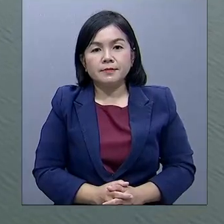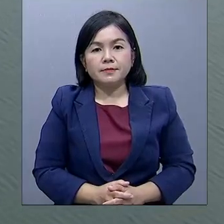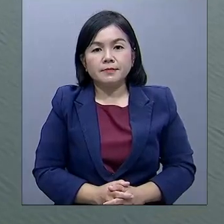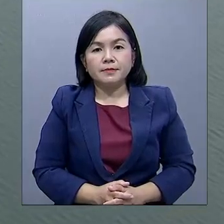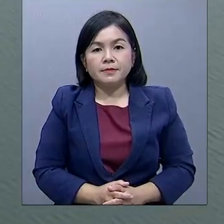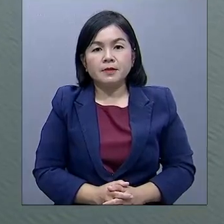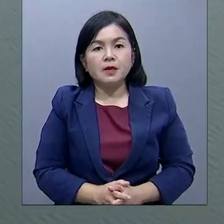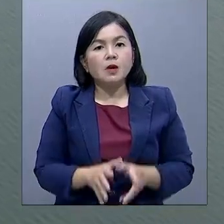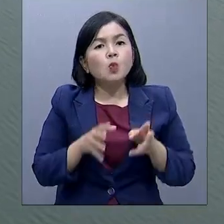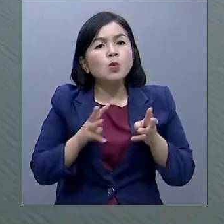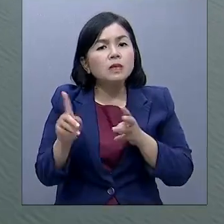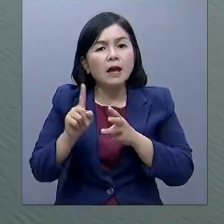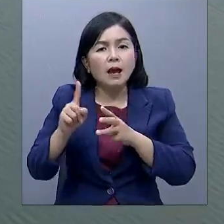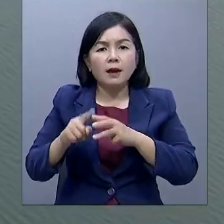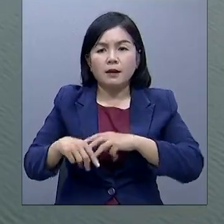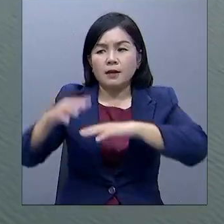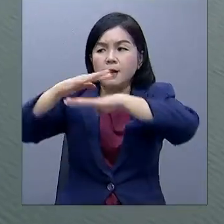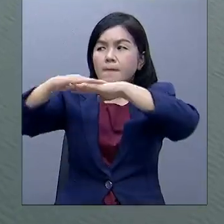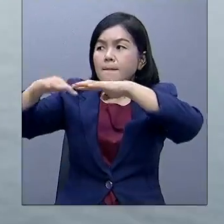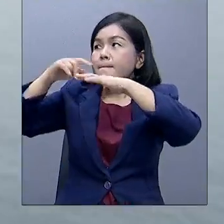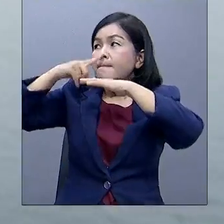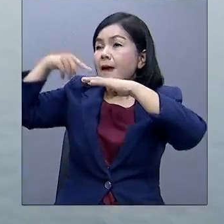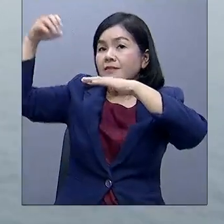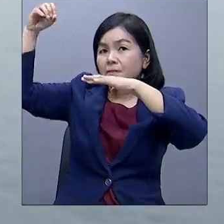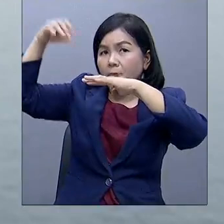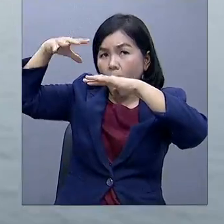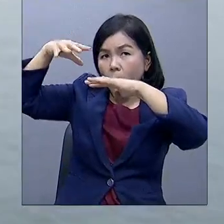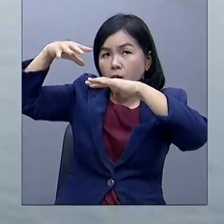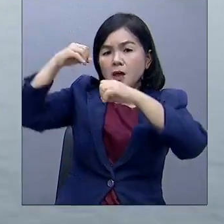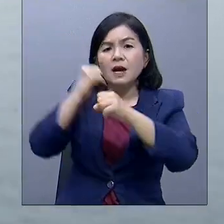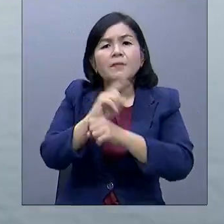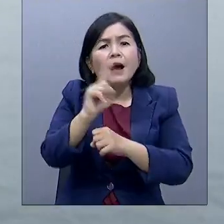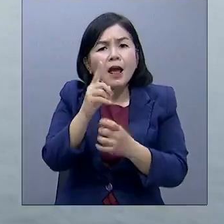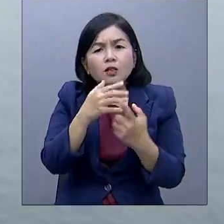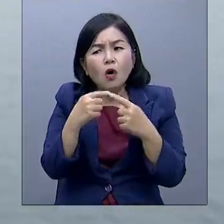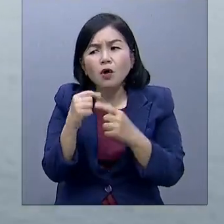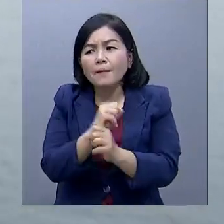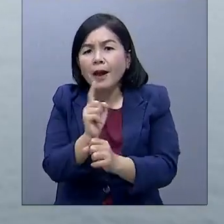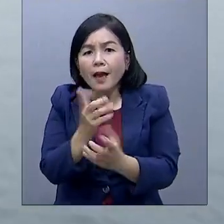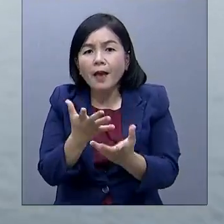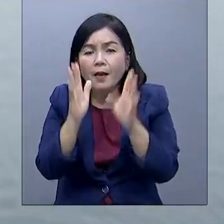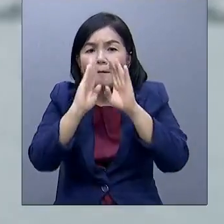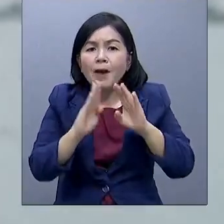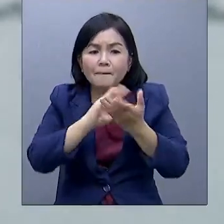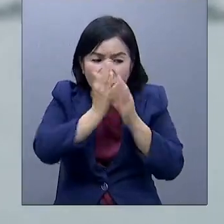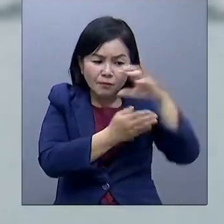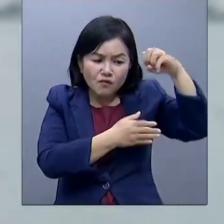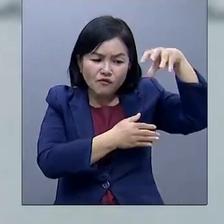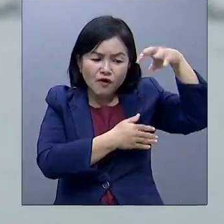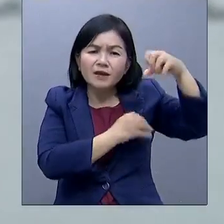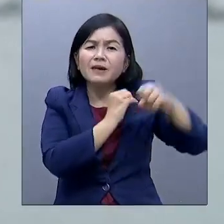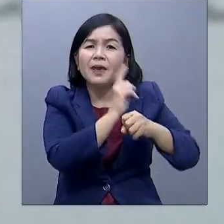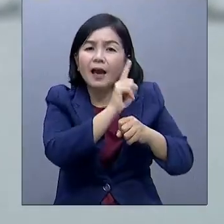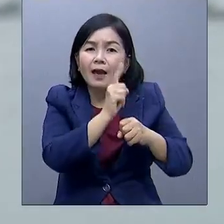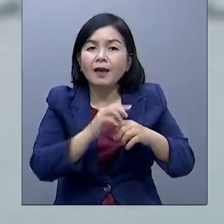หลักการทำงานของแผงโซลาร์เซลล์เนี่ยพร้อมรับแสงแดดแล้วครับกระแสไฟฟ้ามันไปทำยังไงต่อแล้วก็ที่จะจ่ายให้คนทั่วไปได้ใช้กันนะครับ ไอตัวโซลาร์เซ